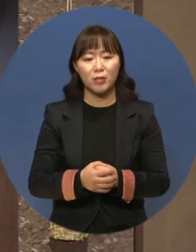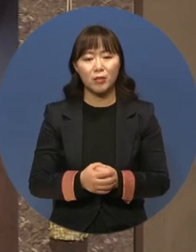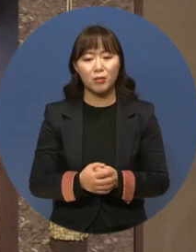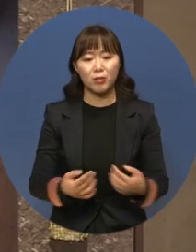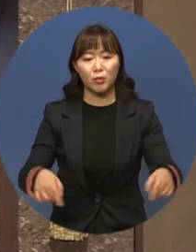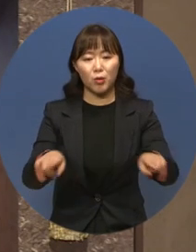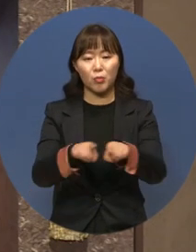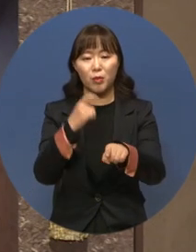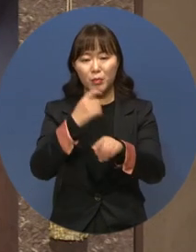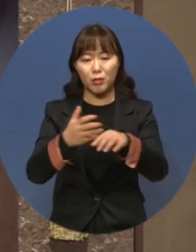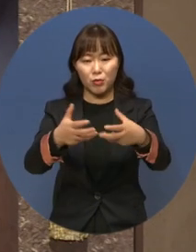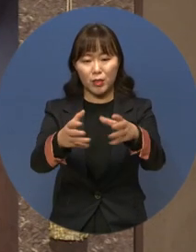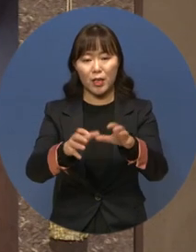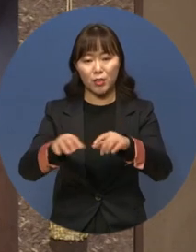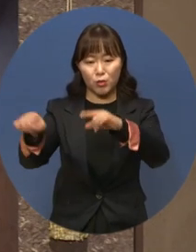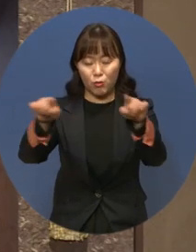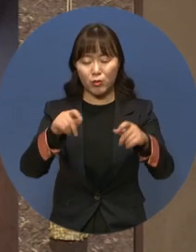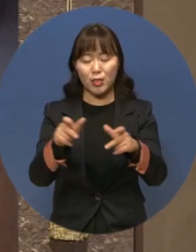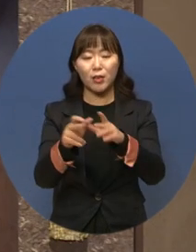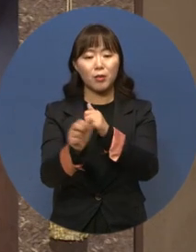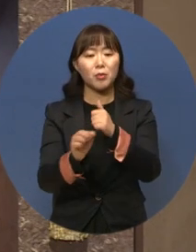더불어민주당 전국장애인위원회는